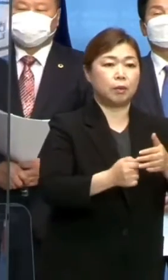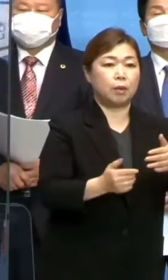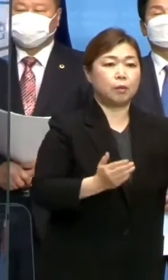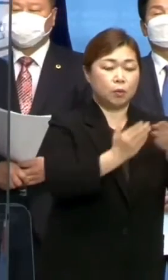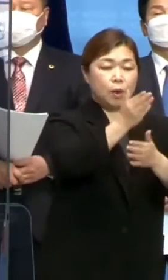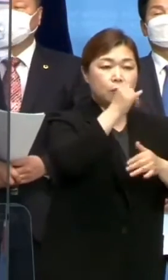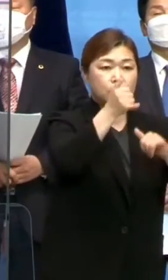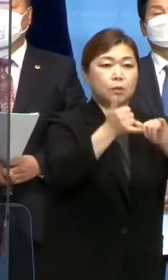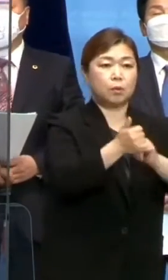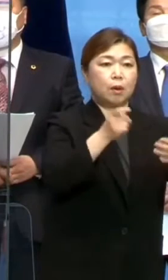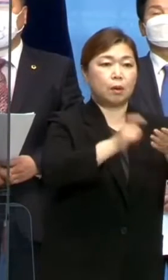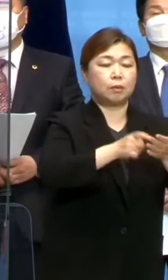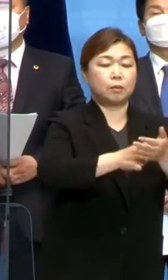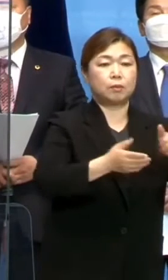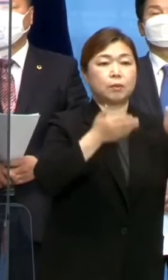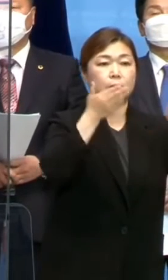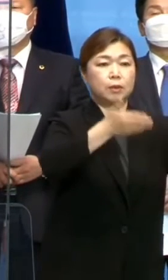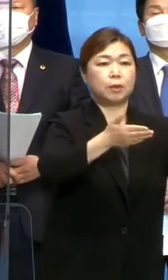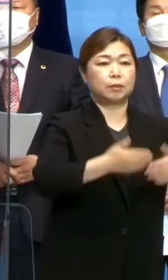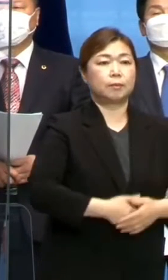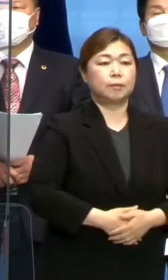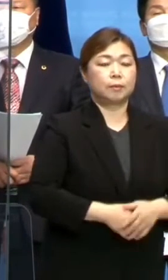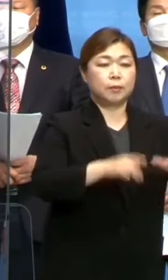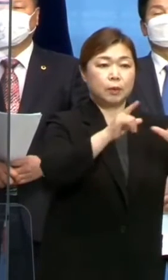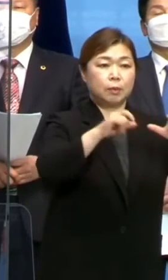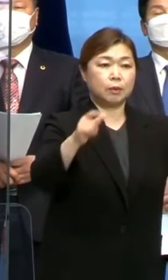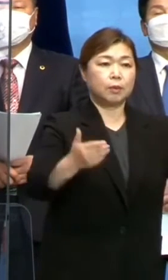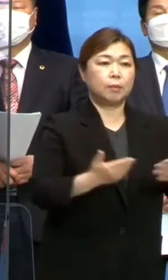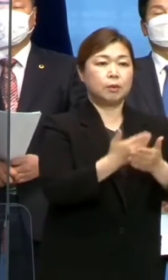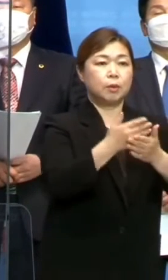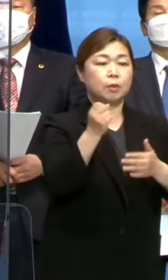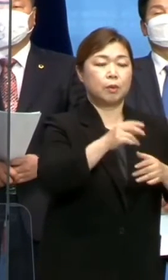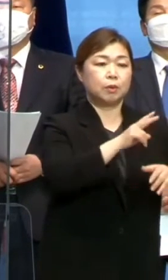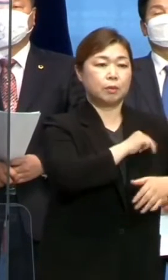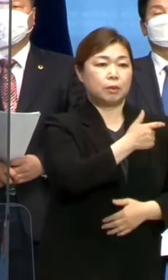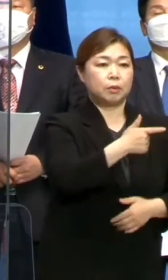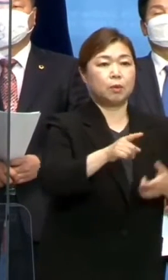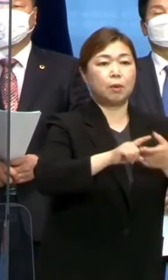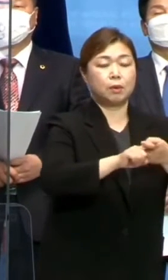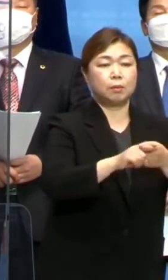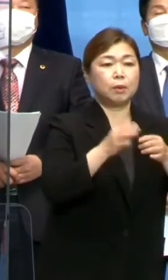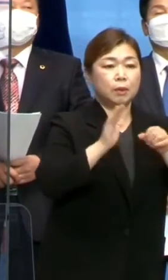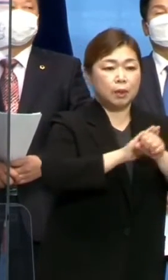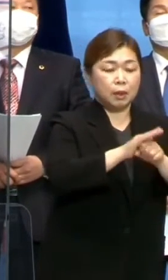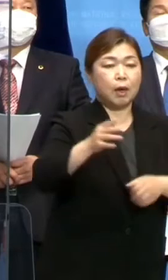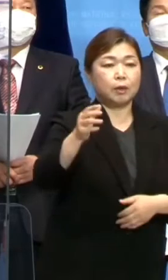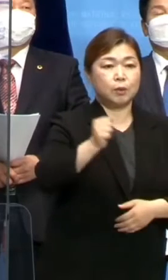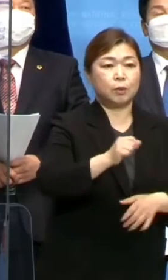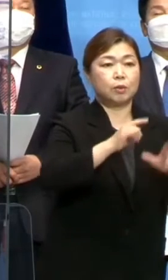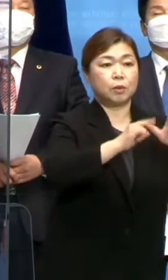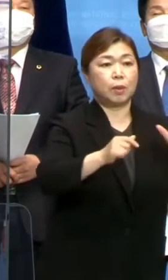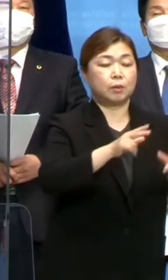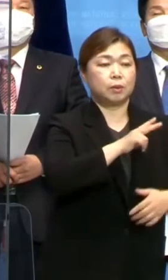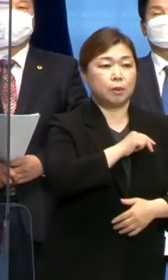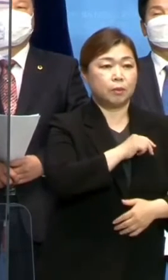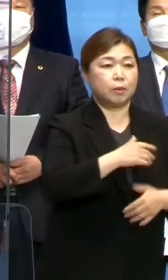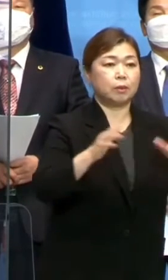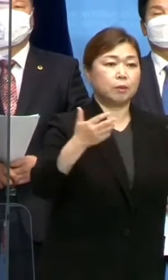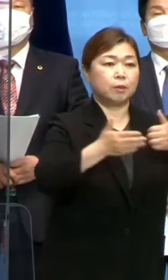강력히 촉구합니다 지방자치 발전과 지방의회가 큰 관심과 애정을 가지고 지방 원들을